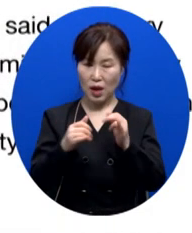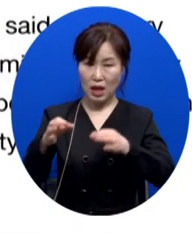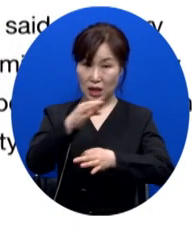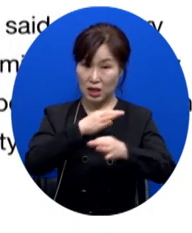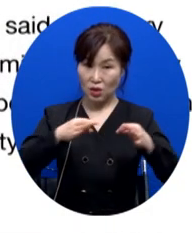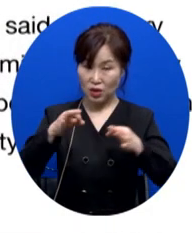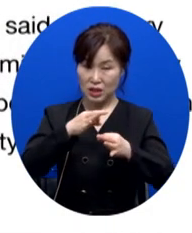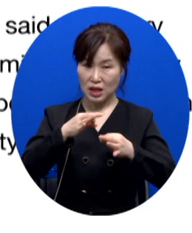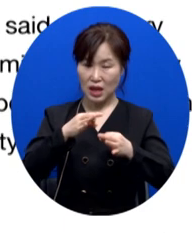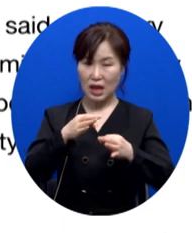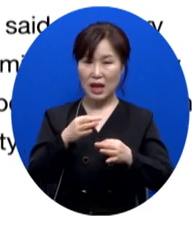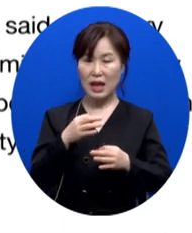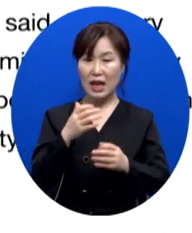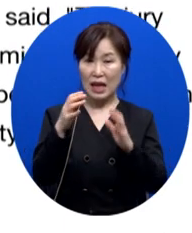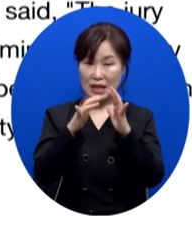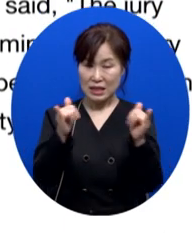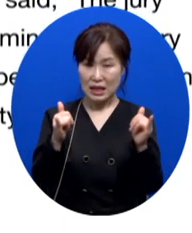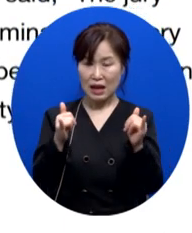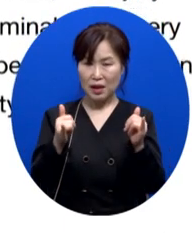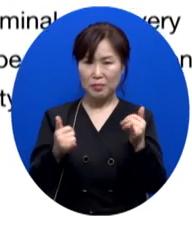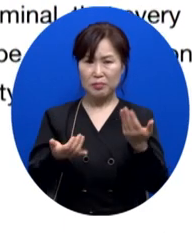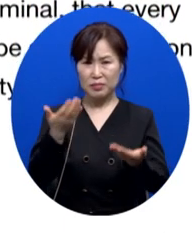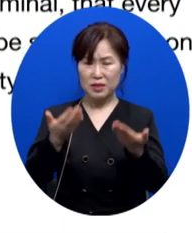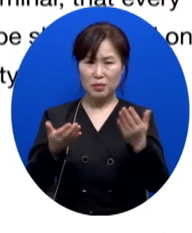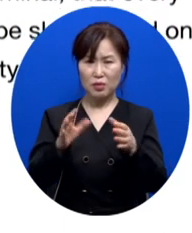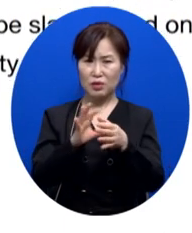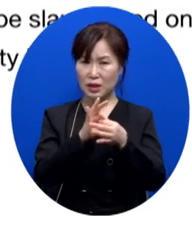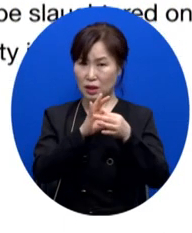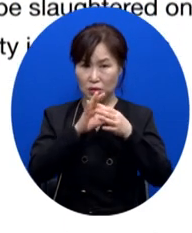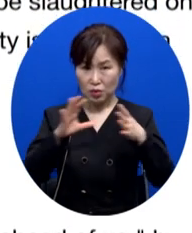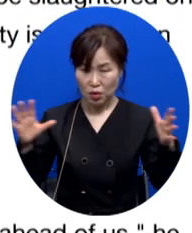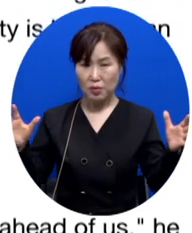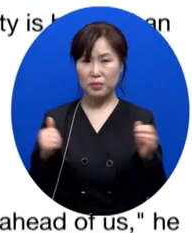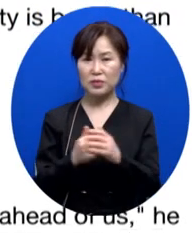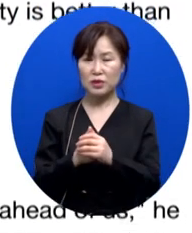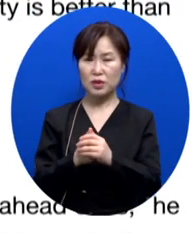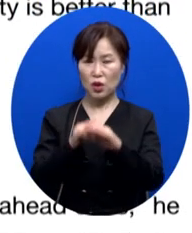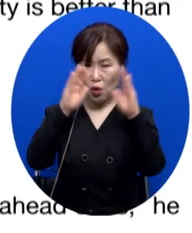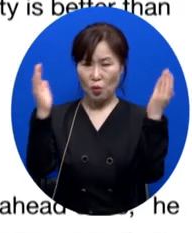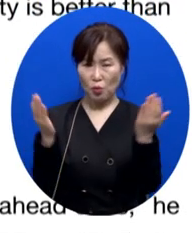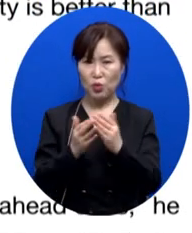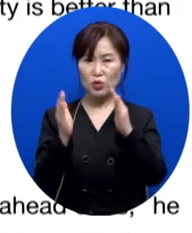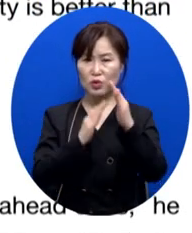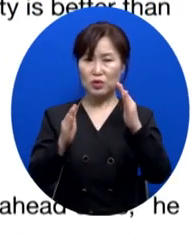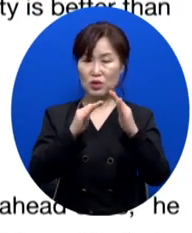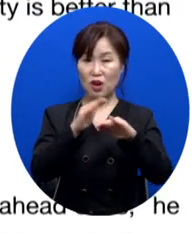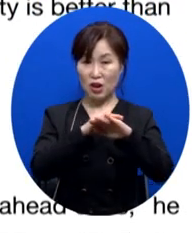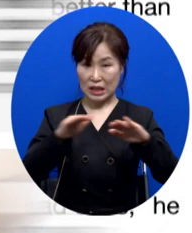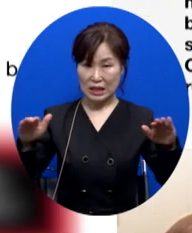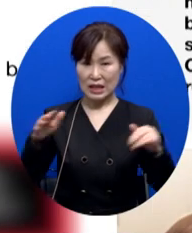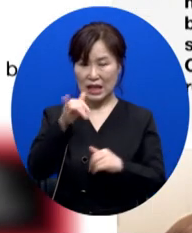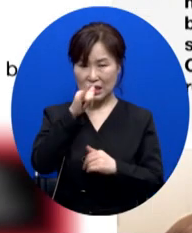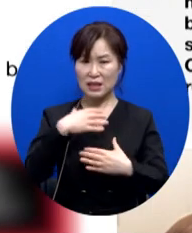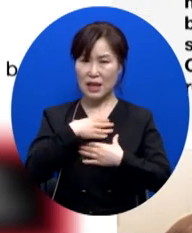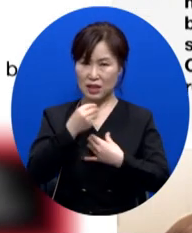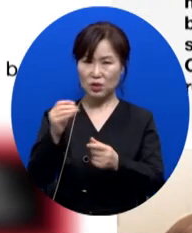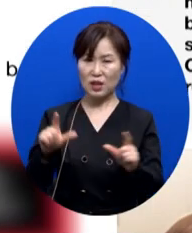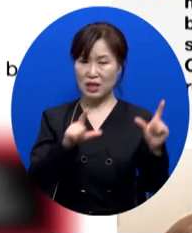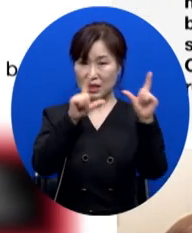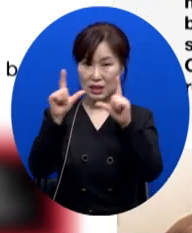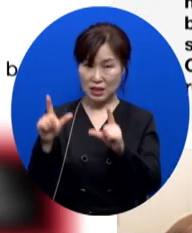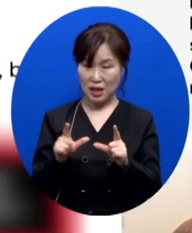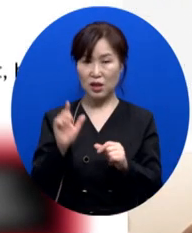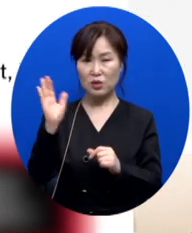인종과 종교 성별에 관계없이 모든 사람에게 정의가 똑같이 배분되는 안전한 사회가 되길 기도한다 며